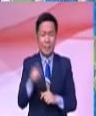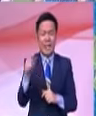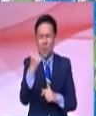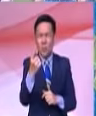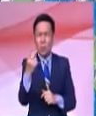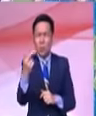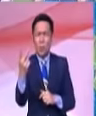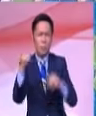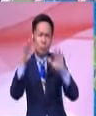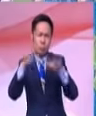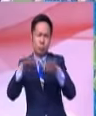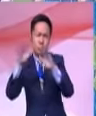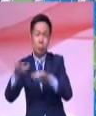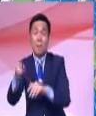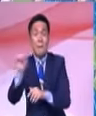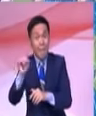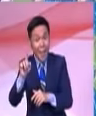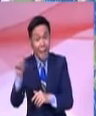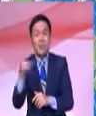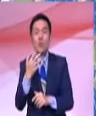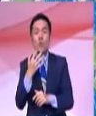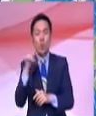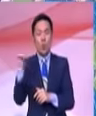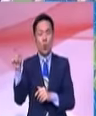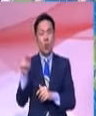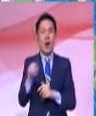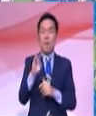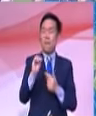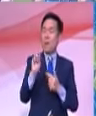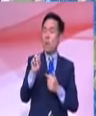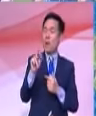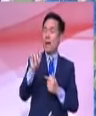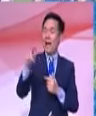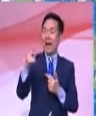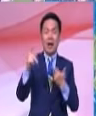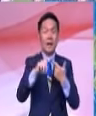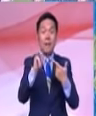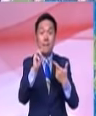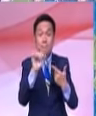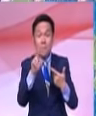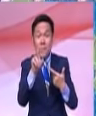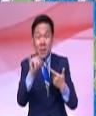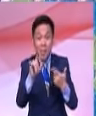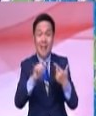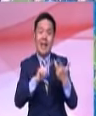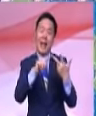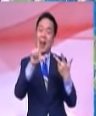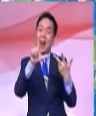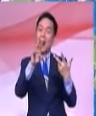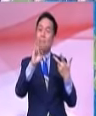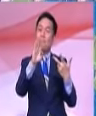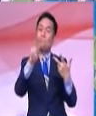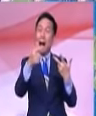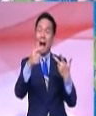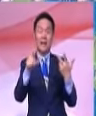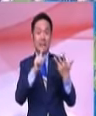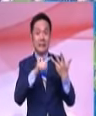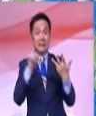satu dua tempat lebih menumpu di kawasan sekitar bahagian Mukah, Miri, Limbang dan hampir ke semua bahagian